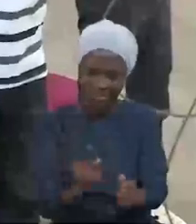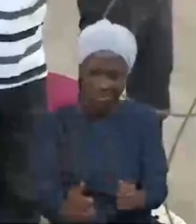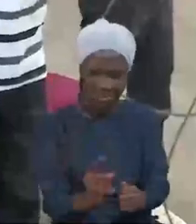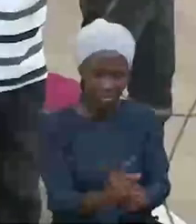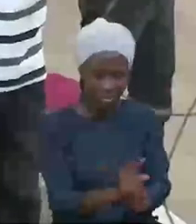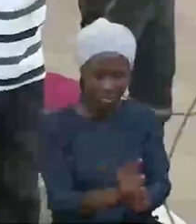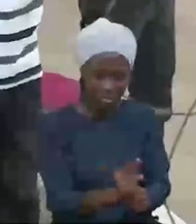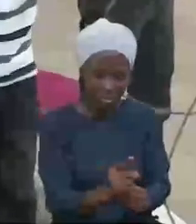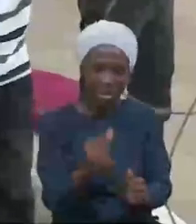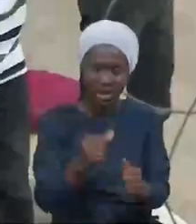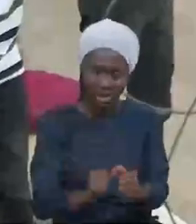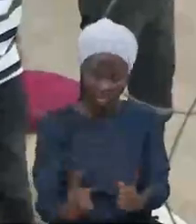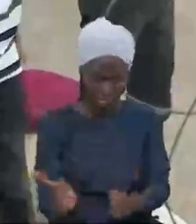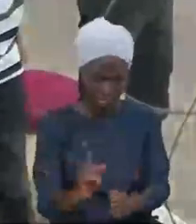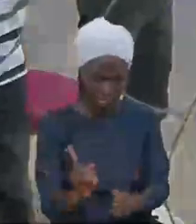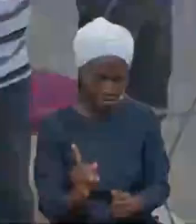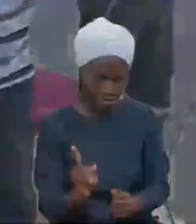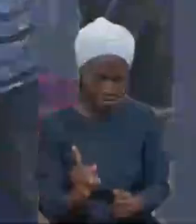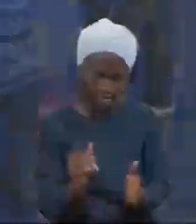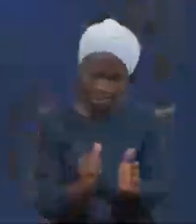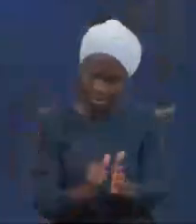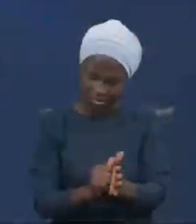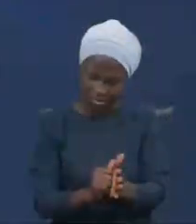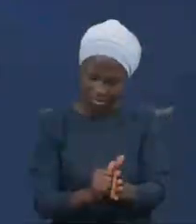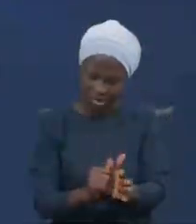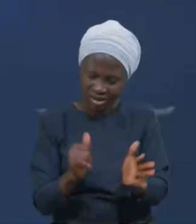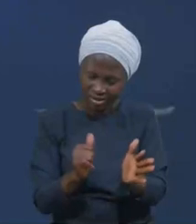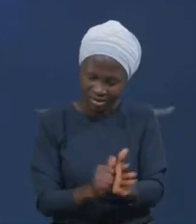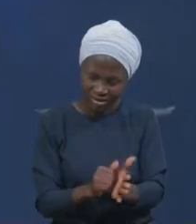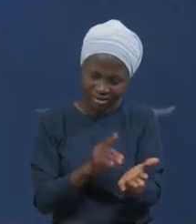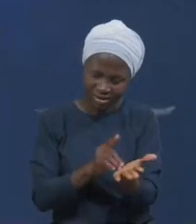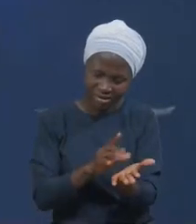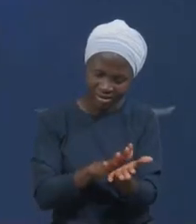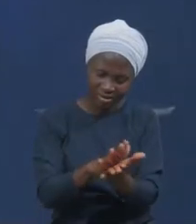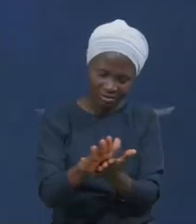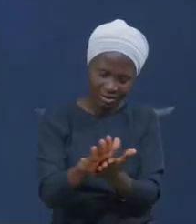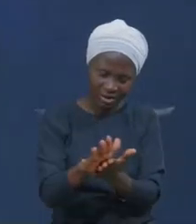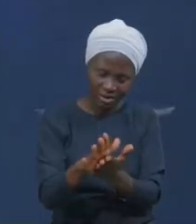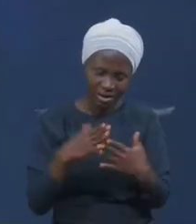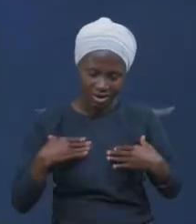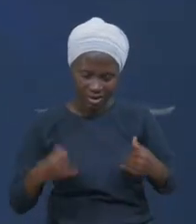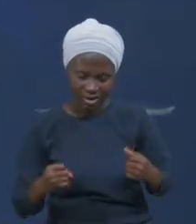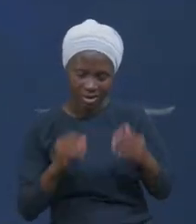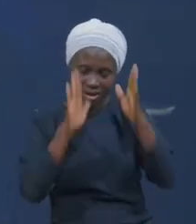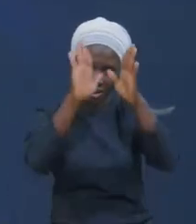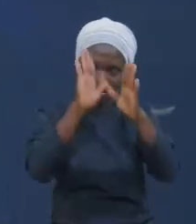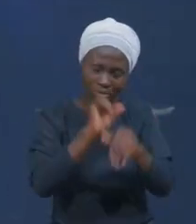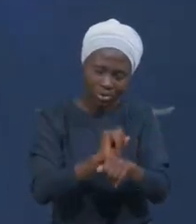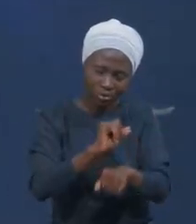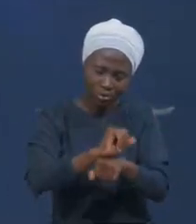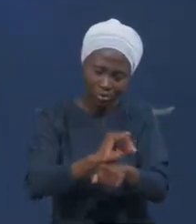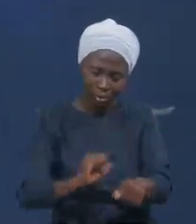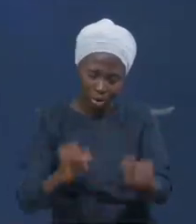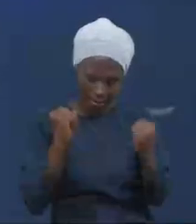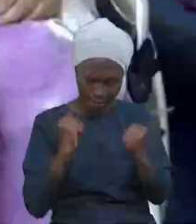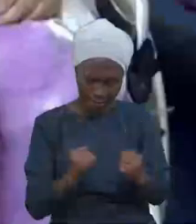Tout le monde est partout que cette guérison divine, ce miracle, cette puissance miraculeuse vienne